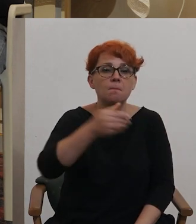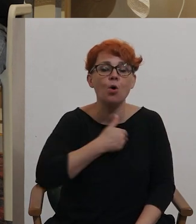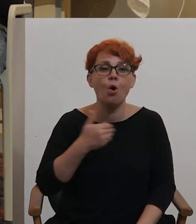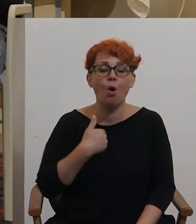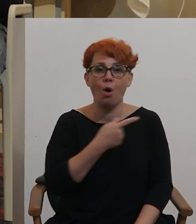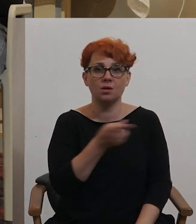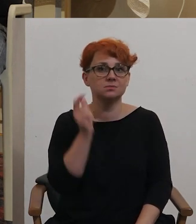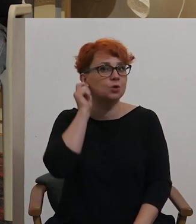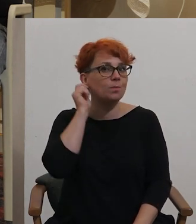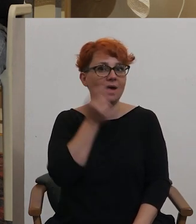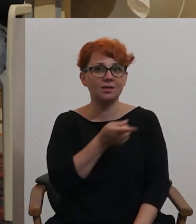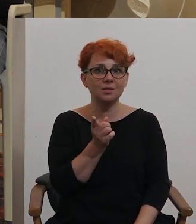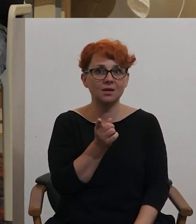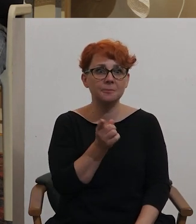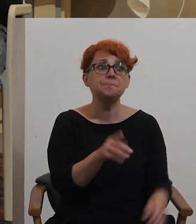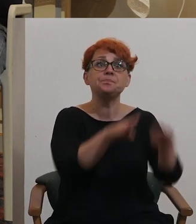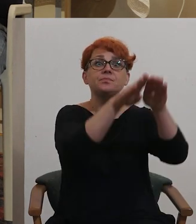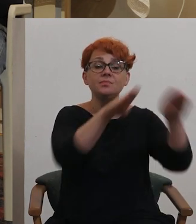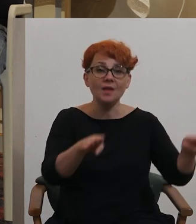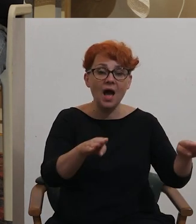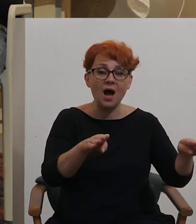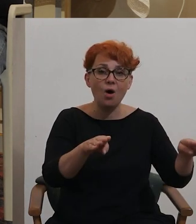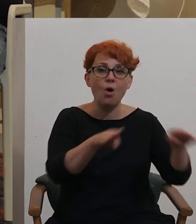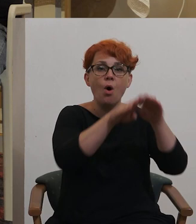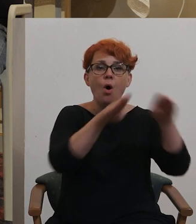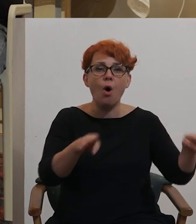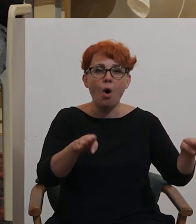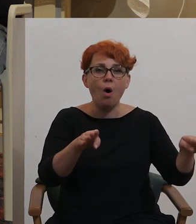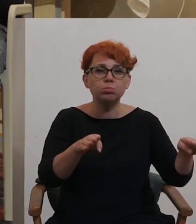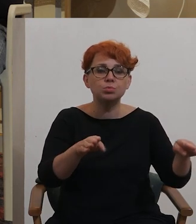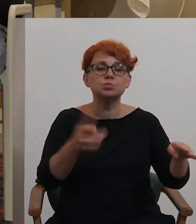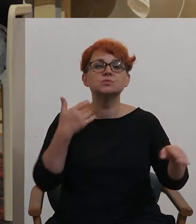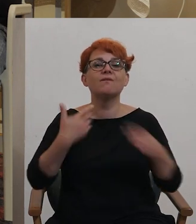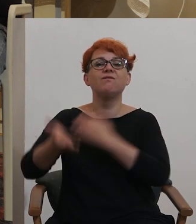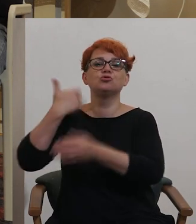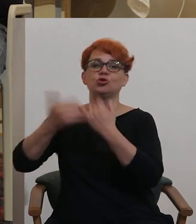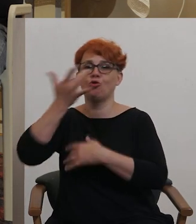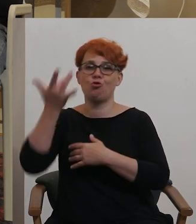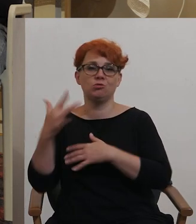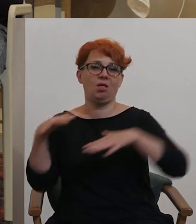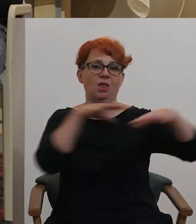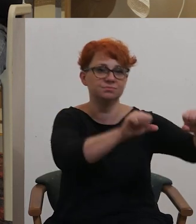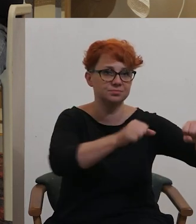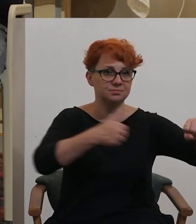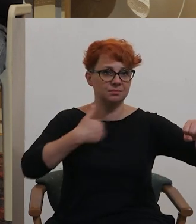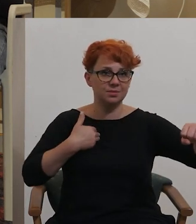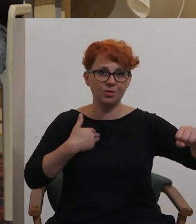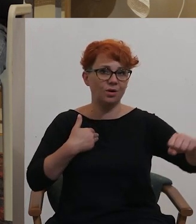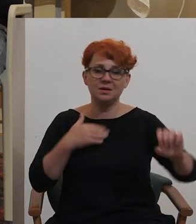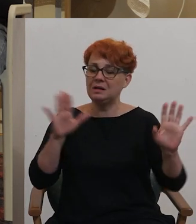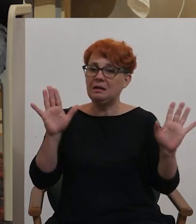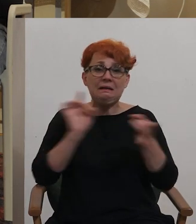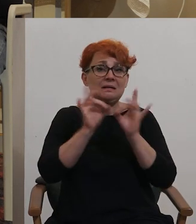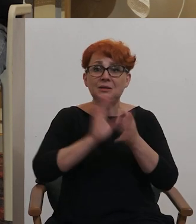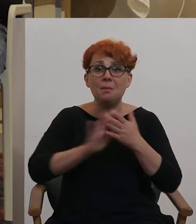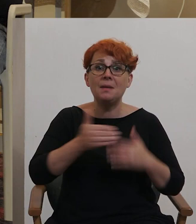Polki, a tenże obóz wcześniej zajęli czerwonoarmiści. I proszę sobie, nie będę Państwu mówił, do czego by doszło, gdyby